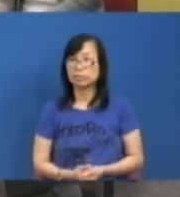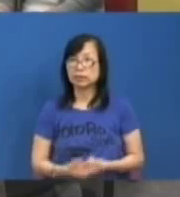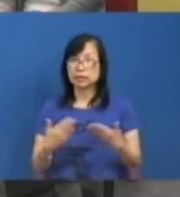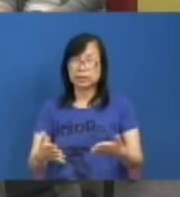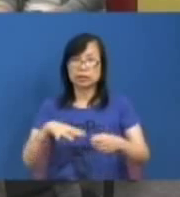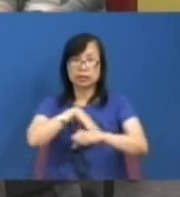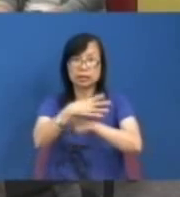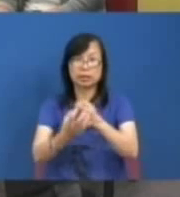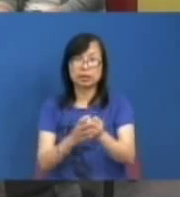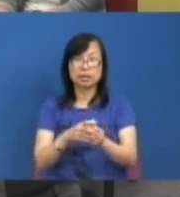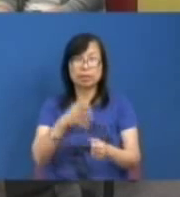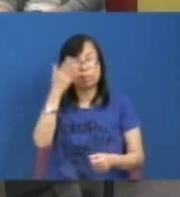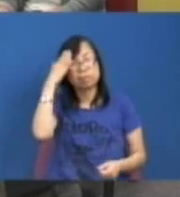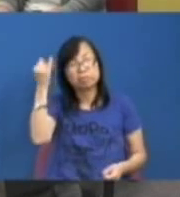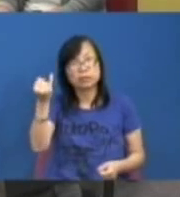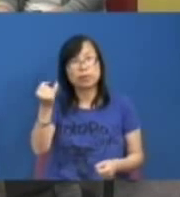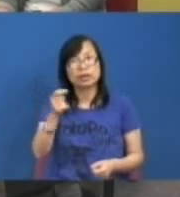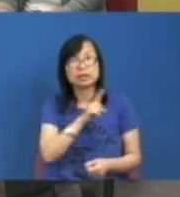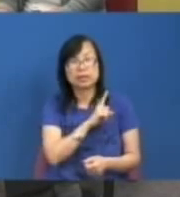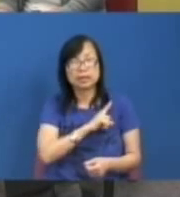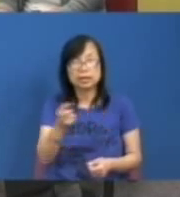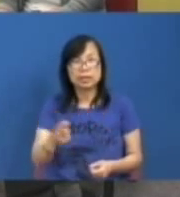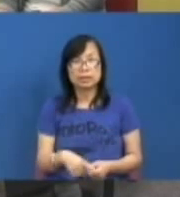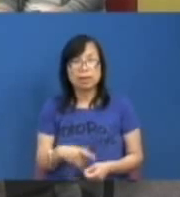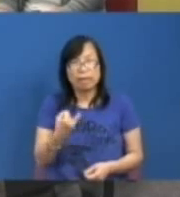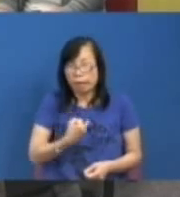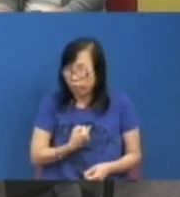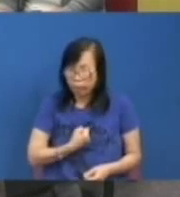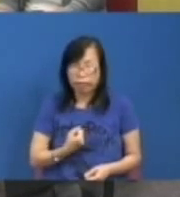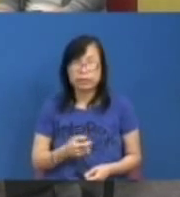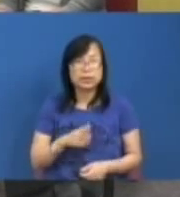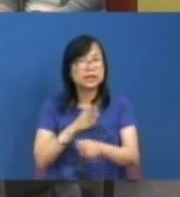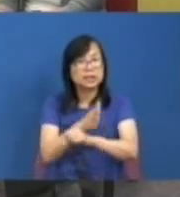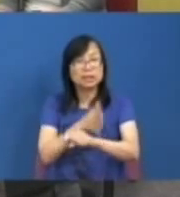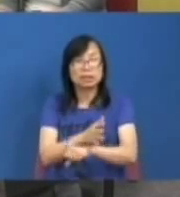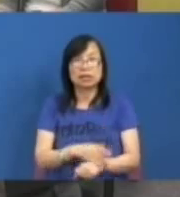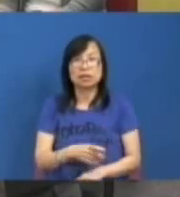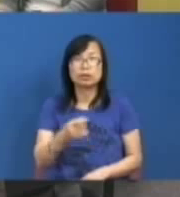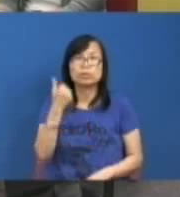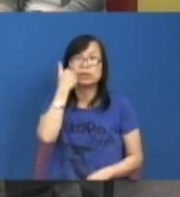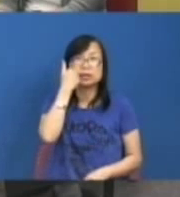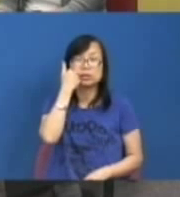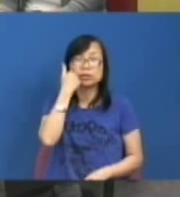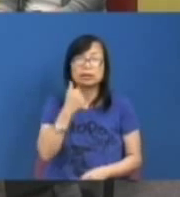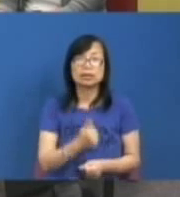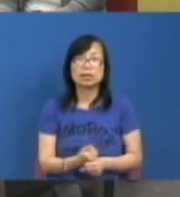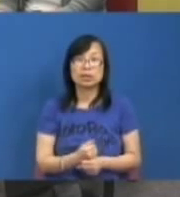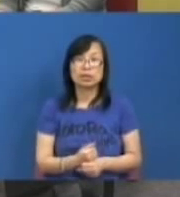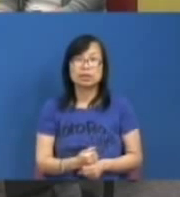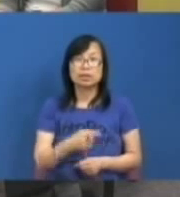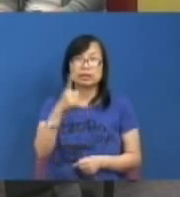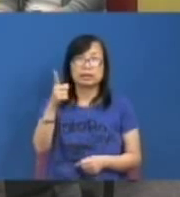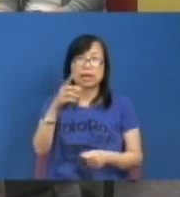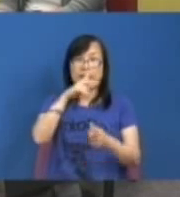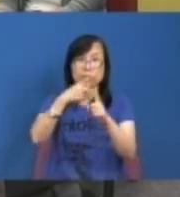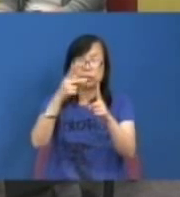世界咧，有啲唔好彩嘅發生喺身上嗰時候咧，後悔得太遲啦嘛。 係啦， 少一個冷氣機跌落嚟，大嘅喺屯門成個